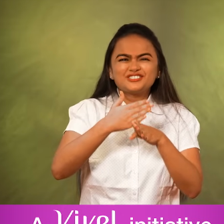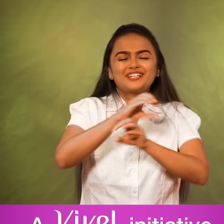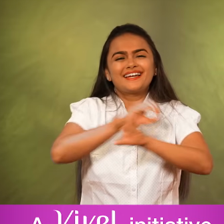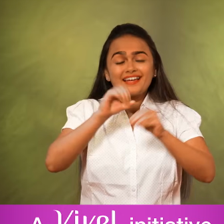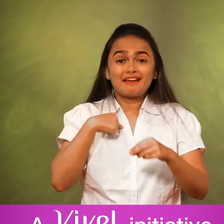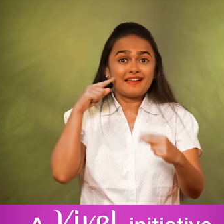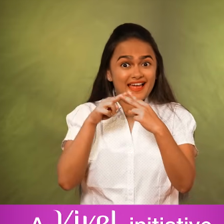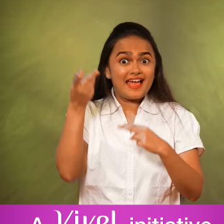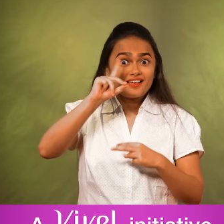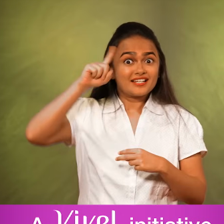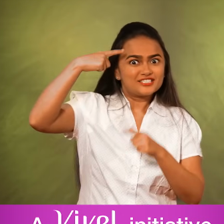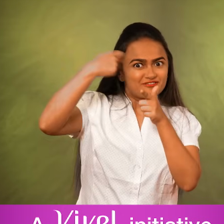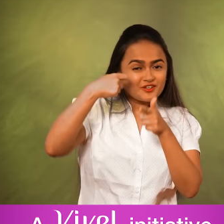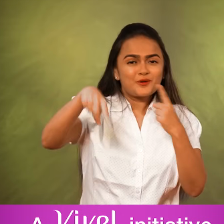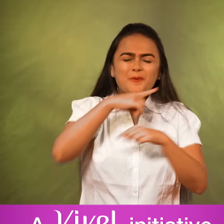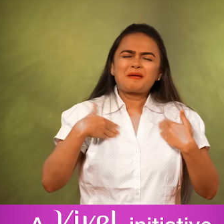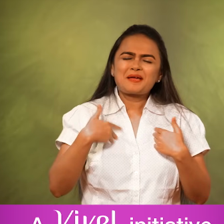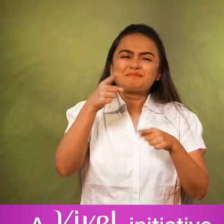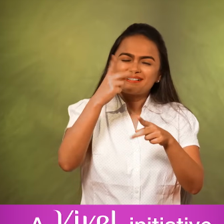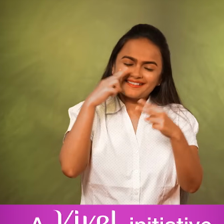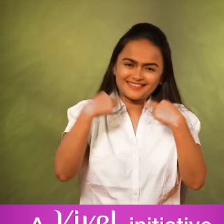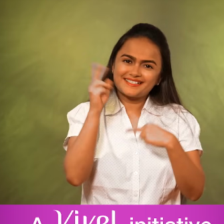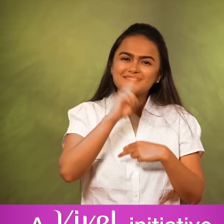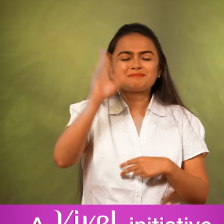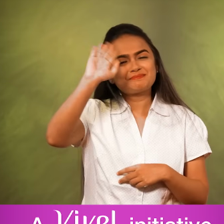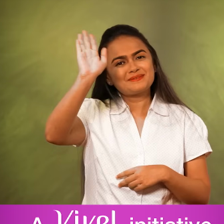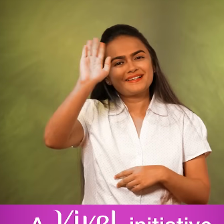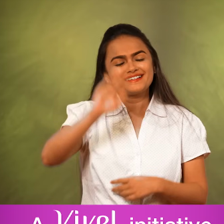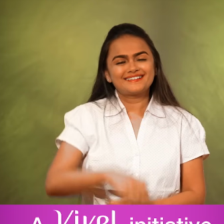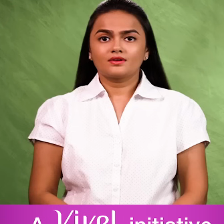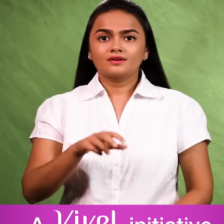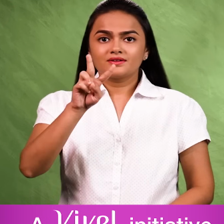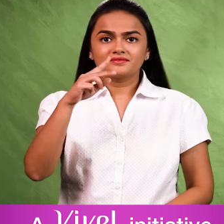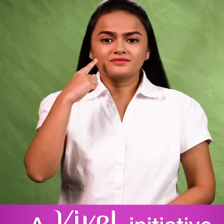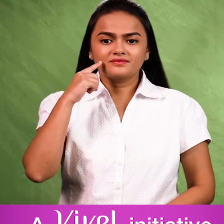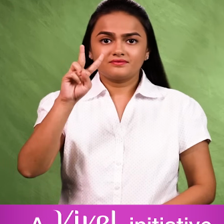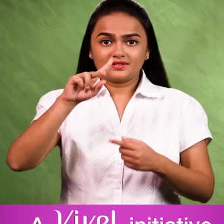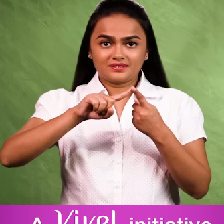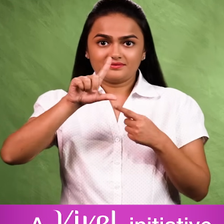शेयर, सब्सक्राइब सब कर देना. मिलते हैं नेक्स्ट वीडियो में. तब तक खुश रहिए, अपना ख्याल रखिए. कीप ग्लोइंग. बाय बाय.